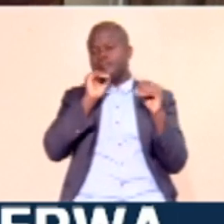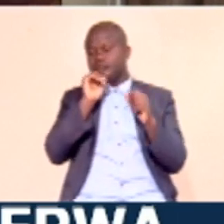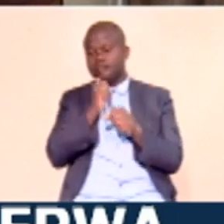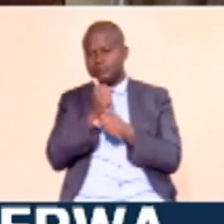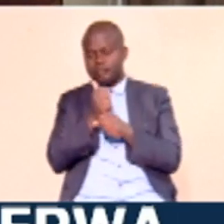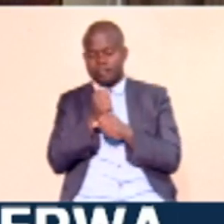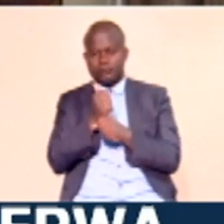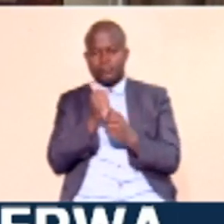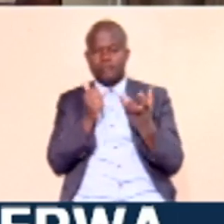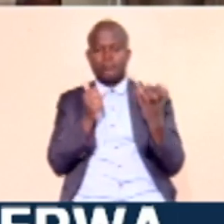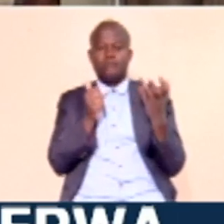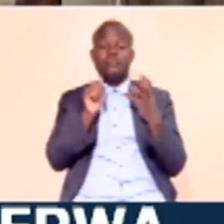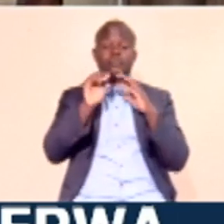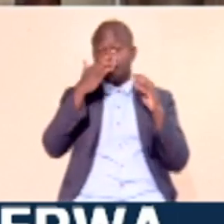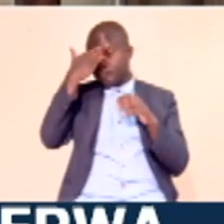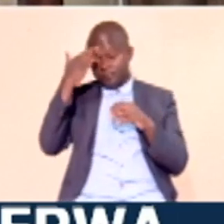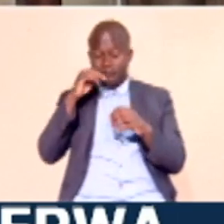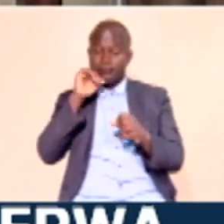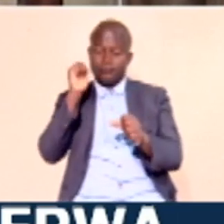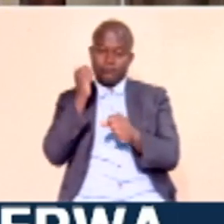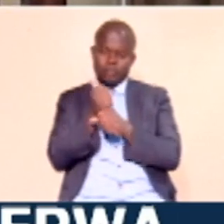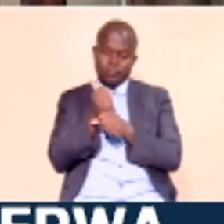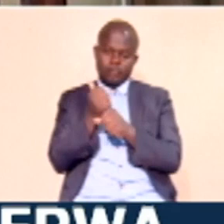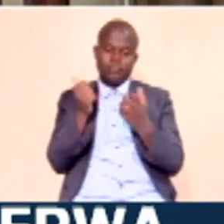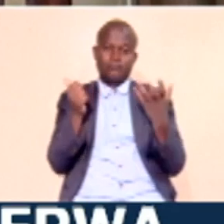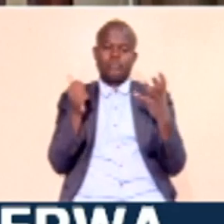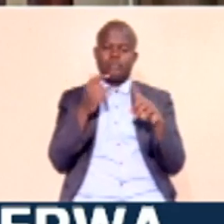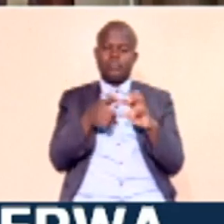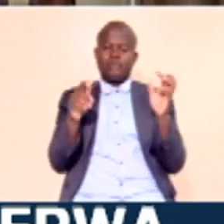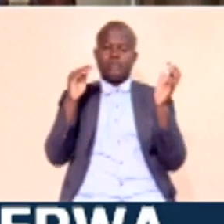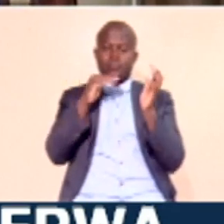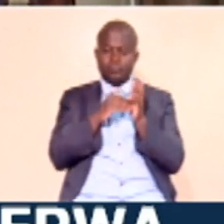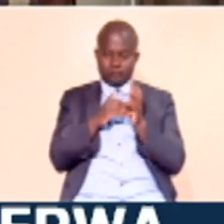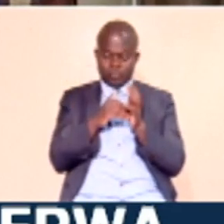bitakorwa, akaba yabaza impamvu bitakozwe. Ariko noneho